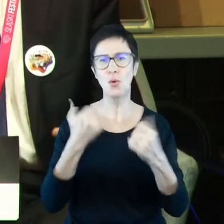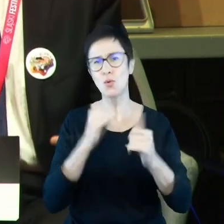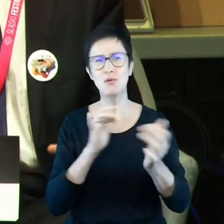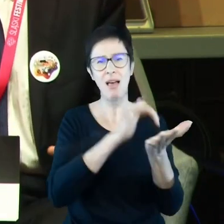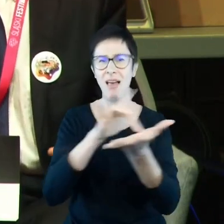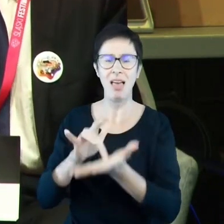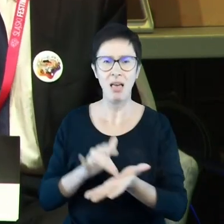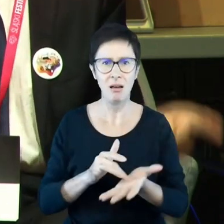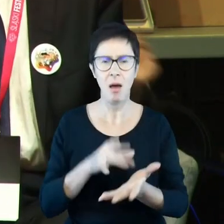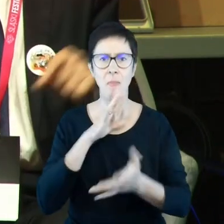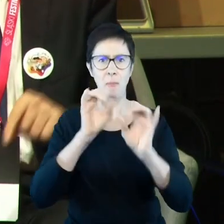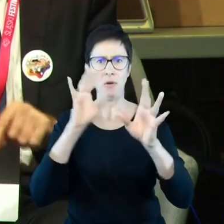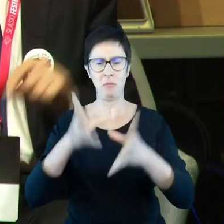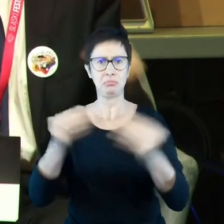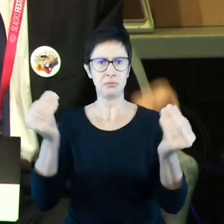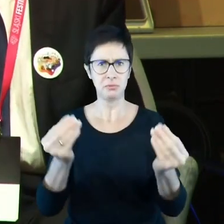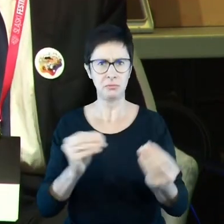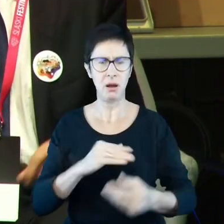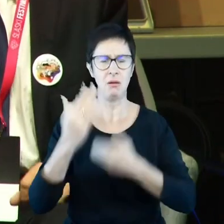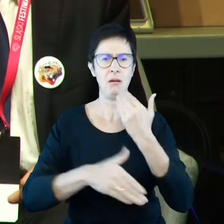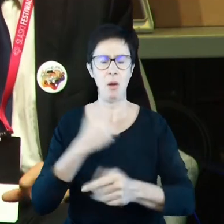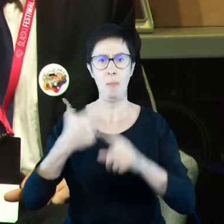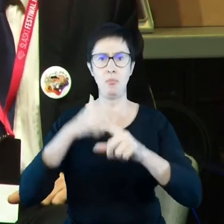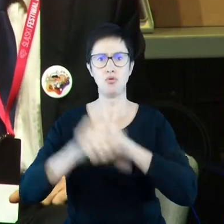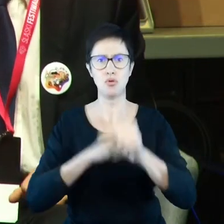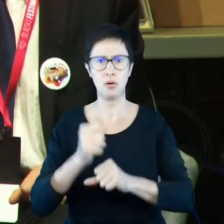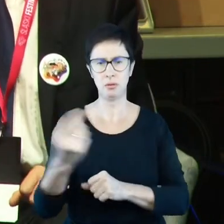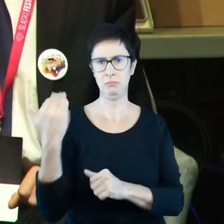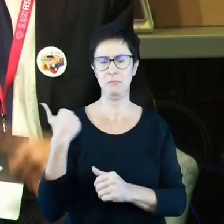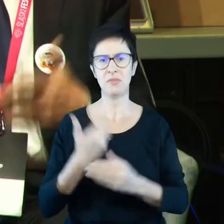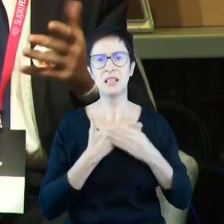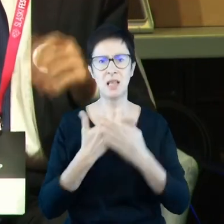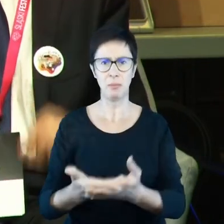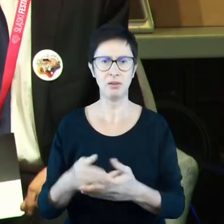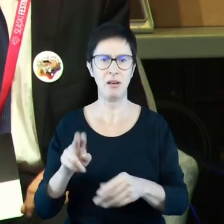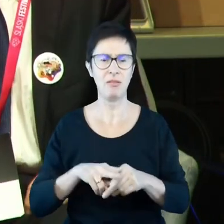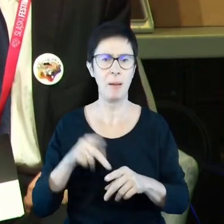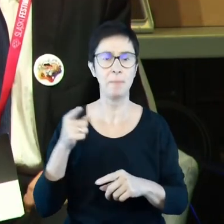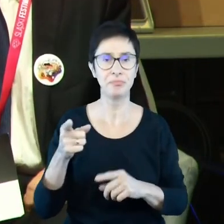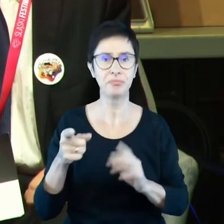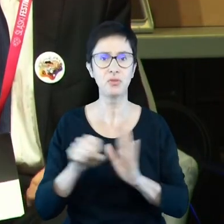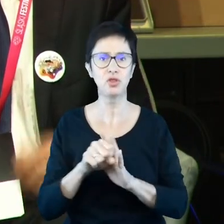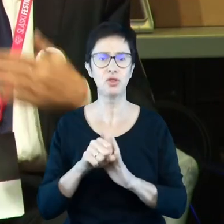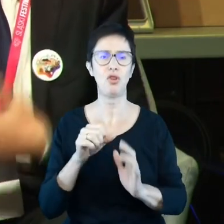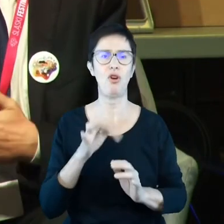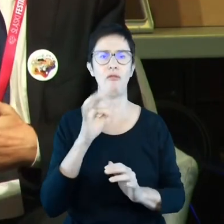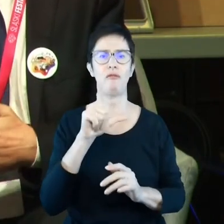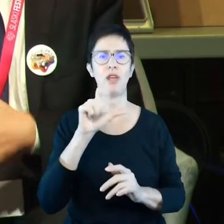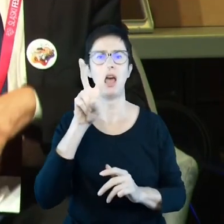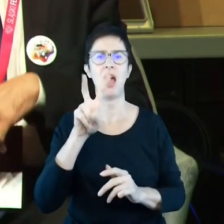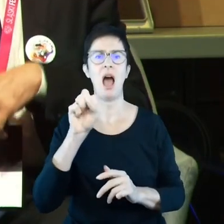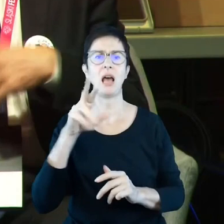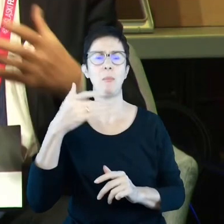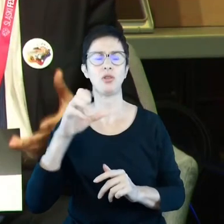znikł i w pół roku później dostałem zaproszenie na premierę Up into the Silence, wtedy do Filharmonii Śląskiej. Ale ta